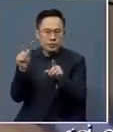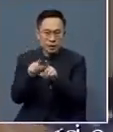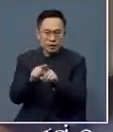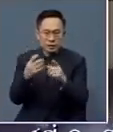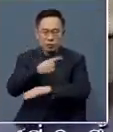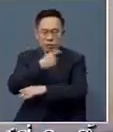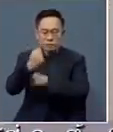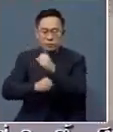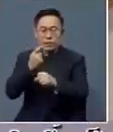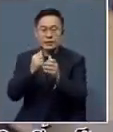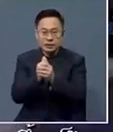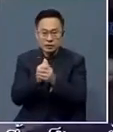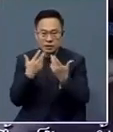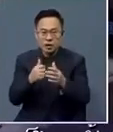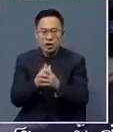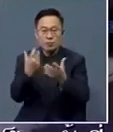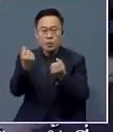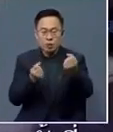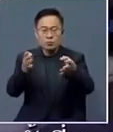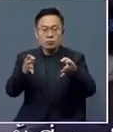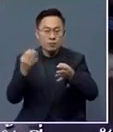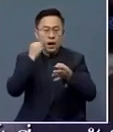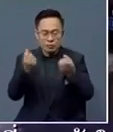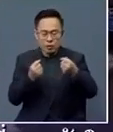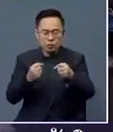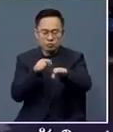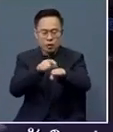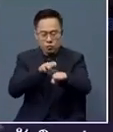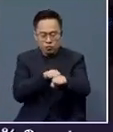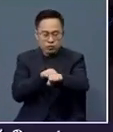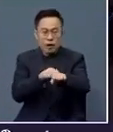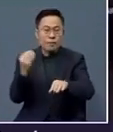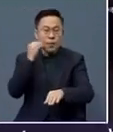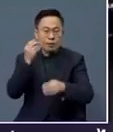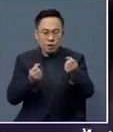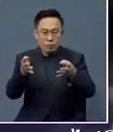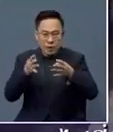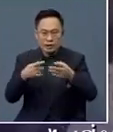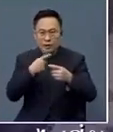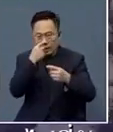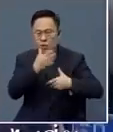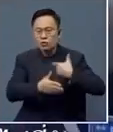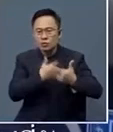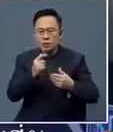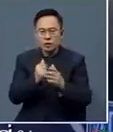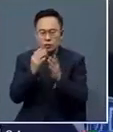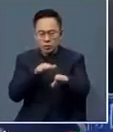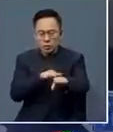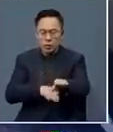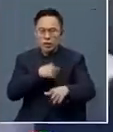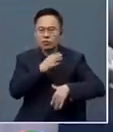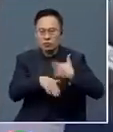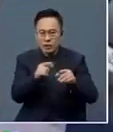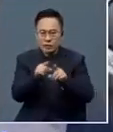วงเทศกาลตรุษจีนพอดีมากับรถบ้านแล้วก็ติดค้างอยู่บนท้องถนนเช่นเดียวกันนะคะแต่ด้วยความเห็นอกเห็นใจเพื่อนร่วมชะตากรรมบ